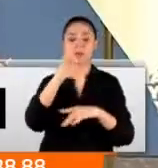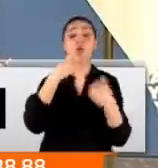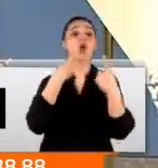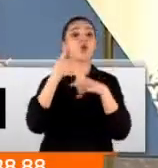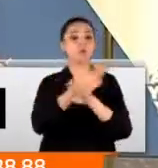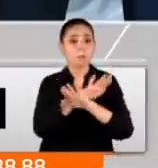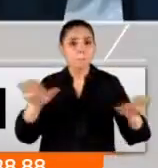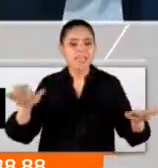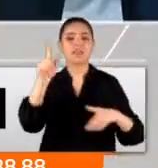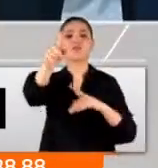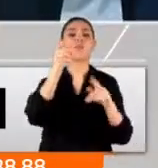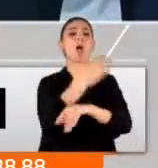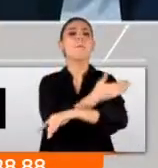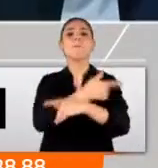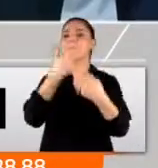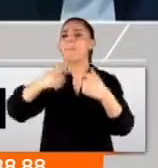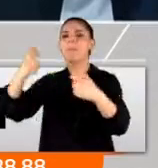tek illere bağlandı. Siz